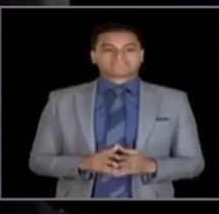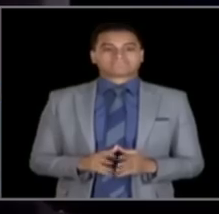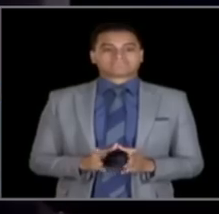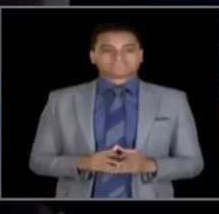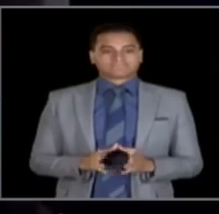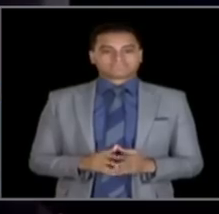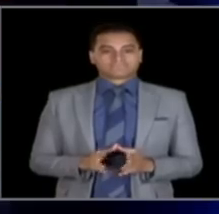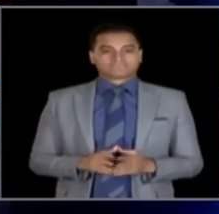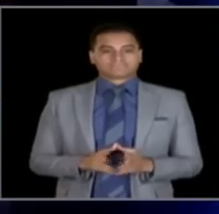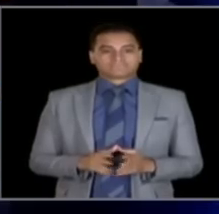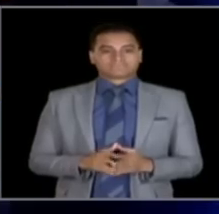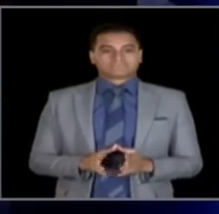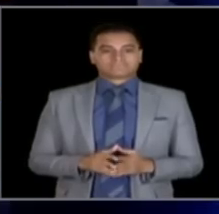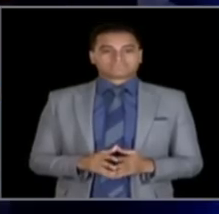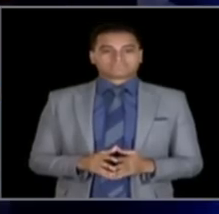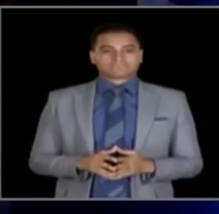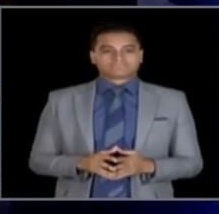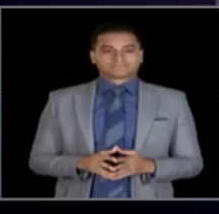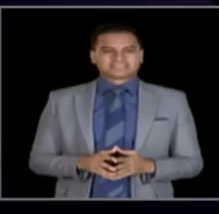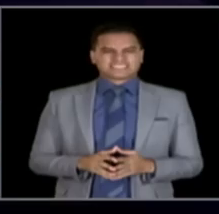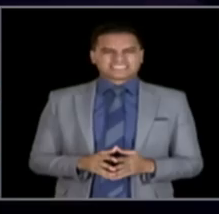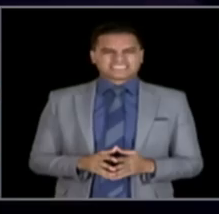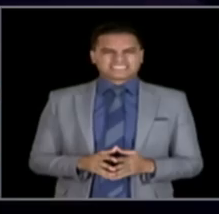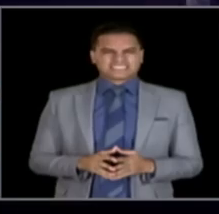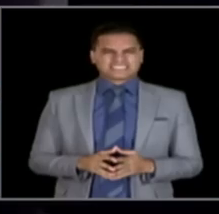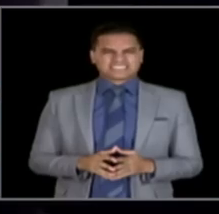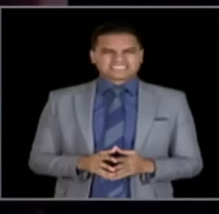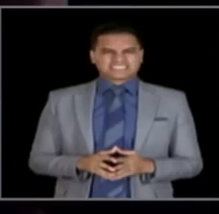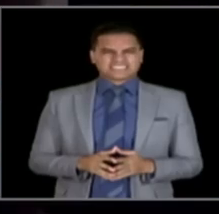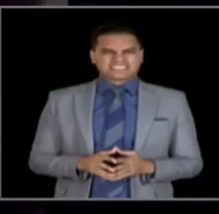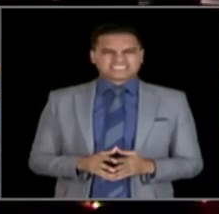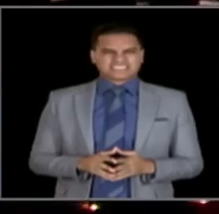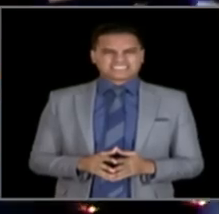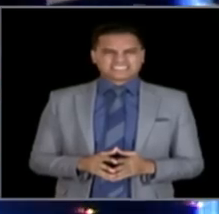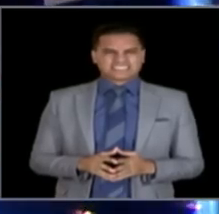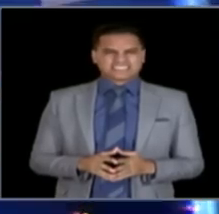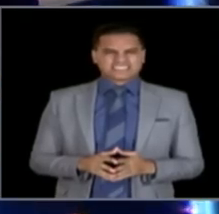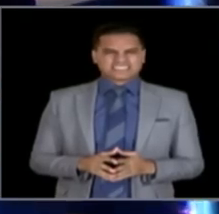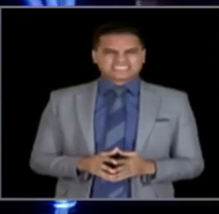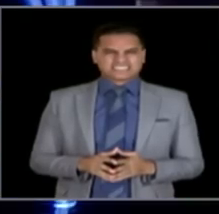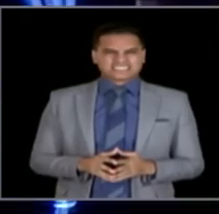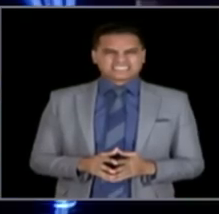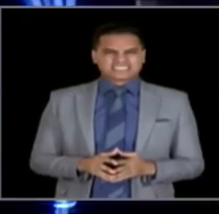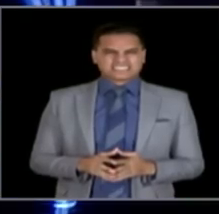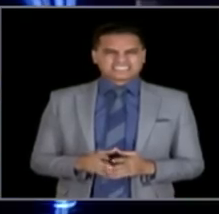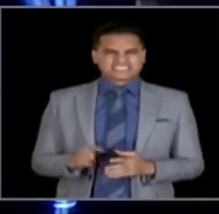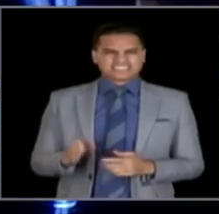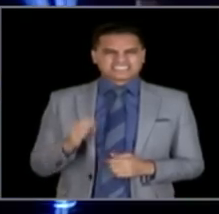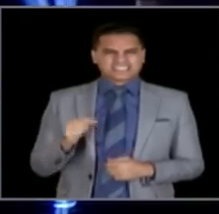ثانية، إجابتك؟ 200. إجابة خاطئة. أخد إجابة حالا.